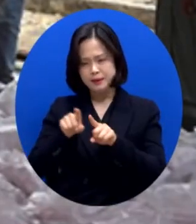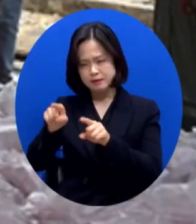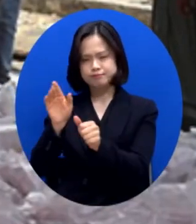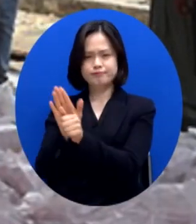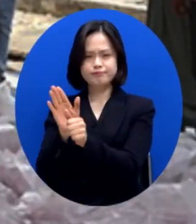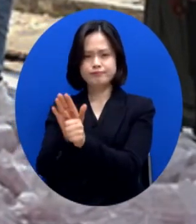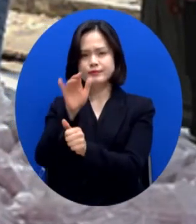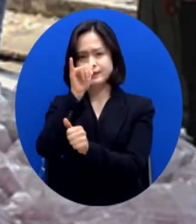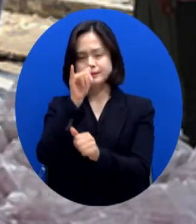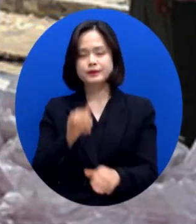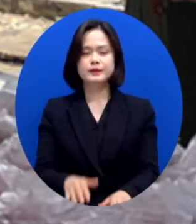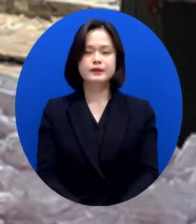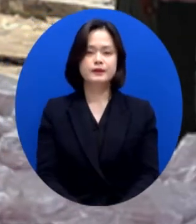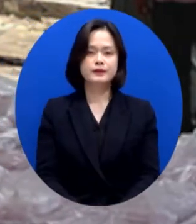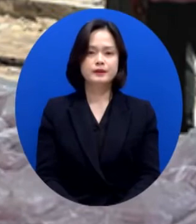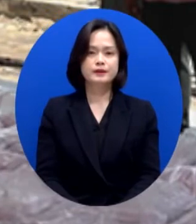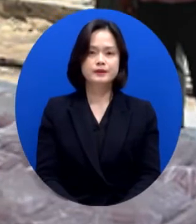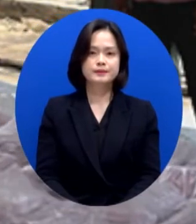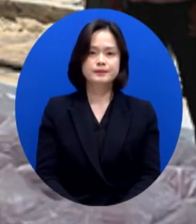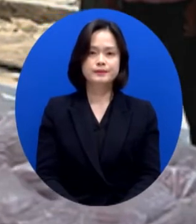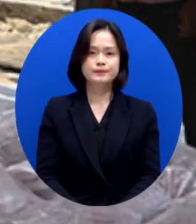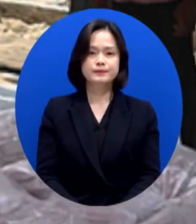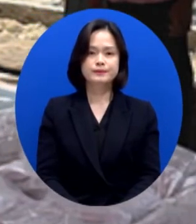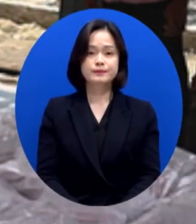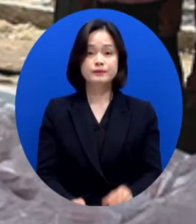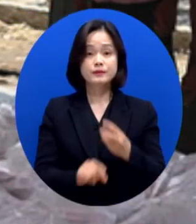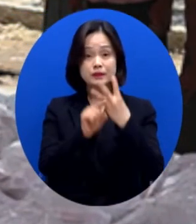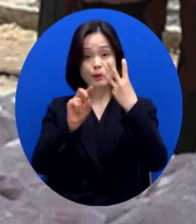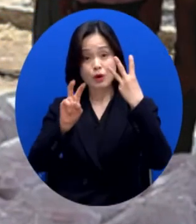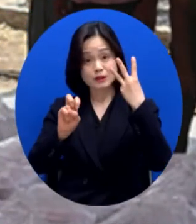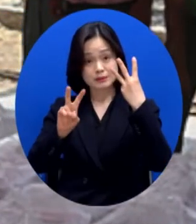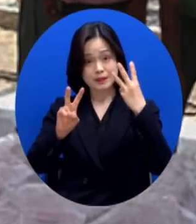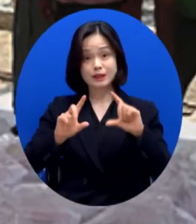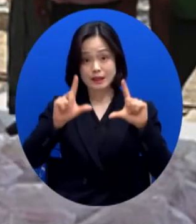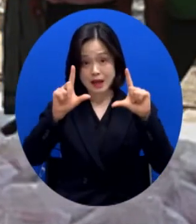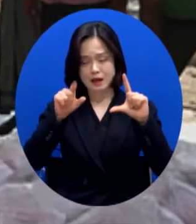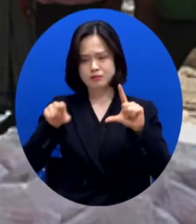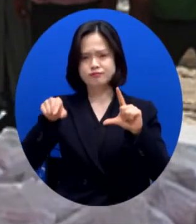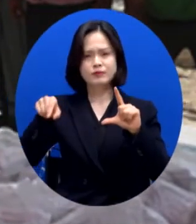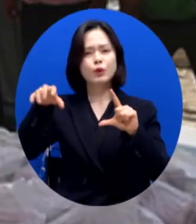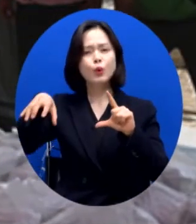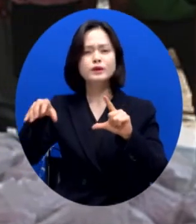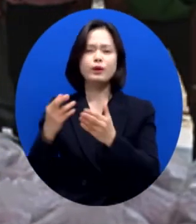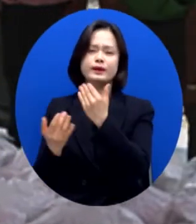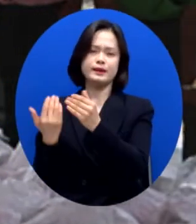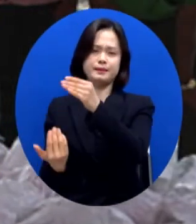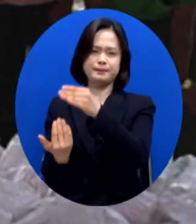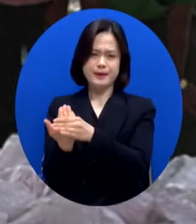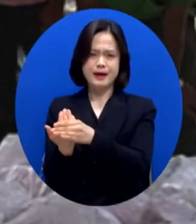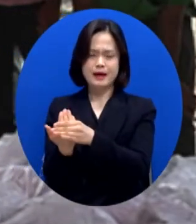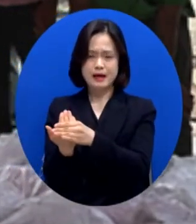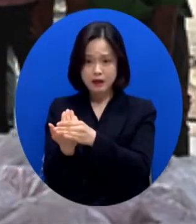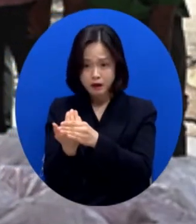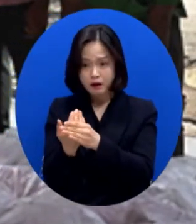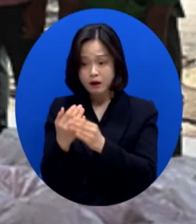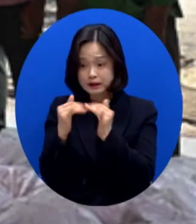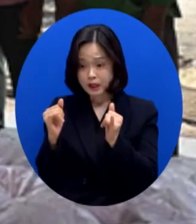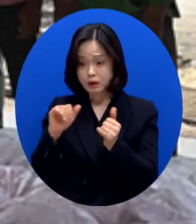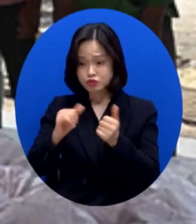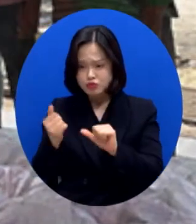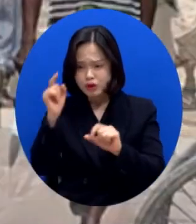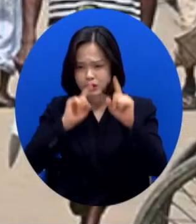활동을 펼치고 있다 고 밝혔습니다 지난 22일에 모임 냐 난민 캠프에 화재가 발생해 약 천명 의 인명 피해를